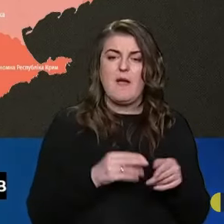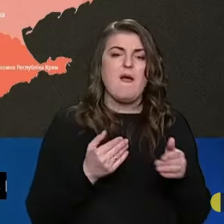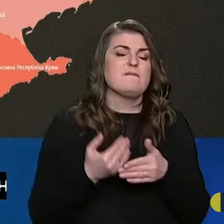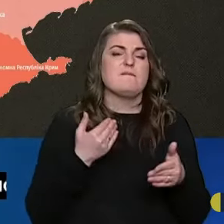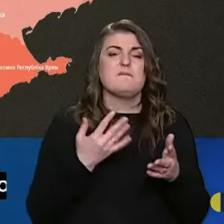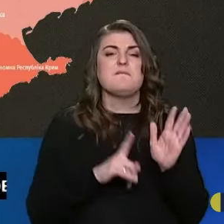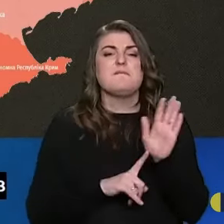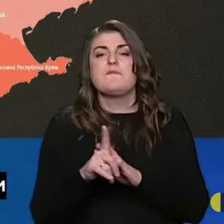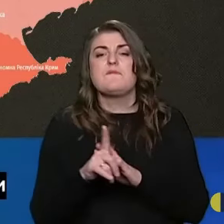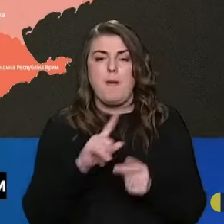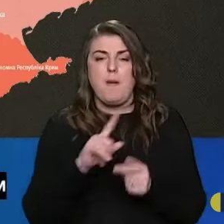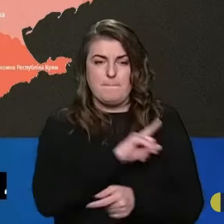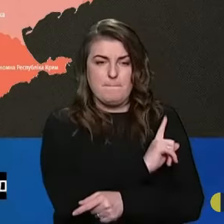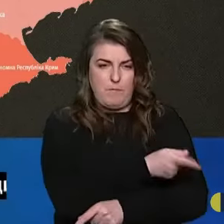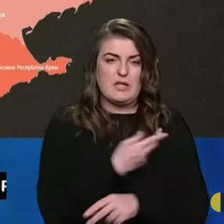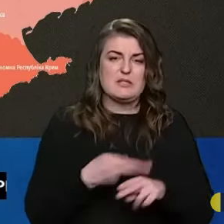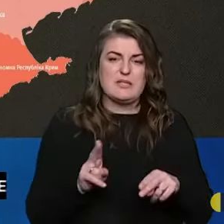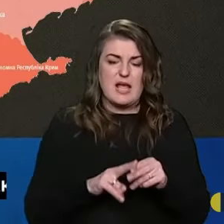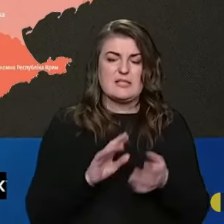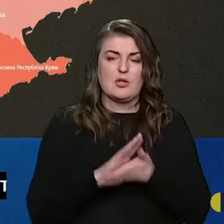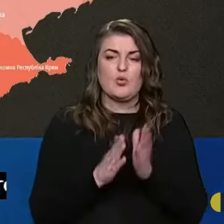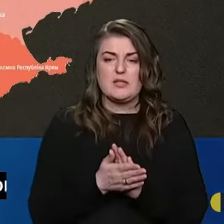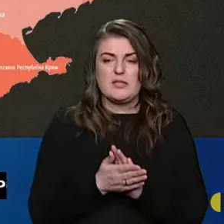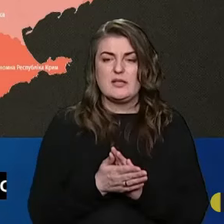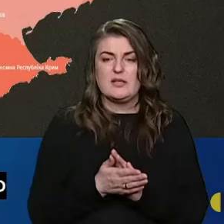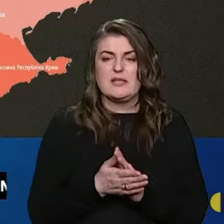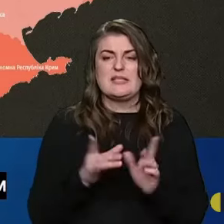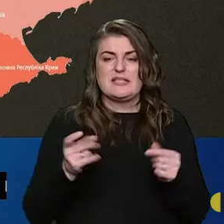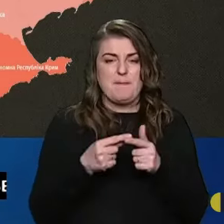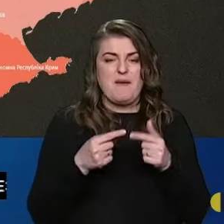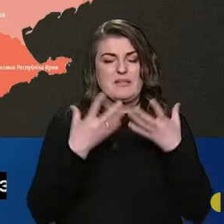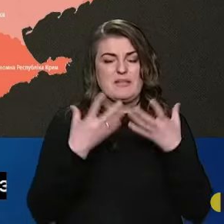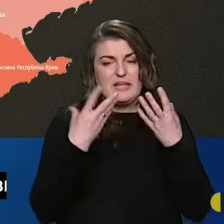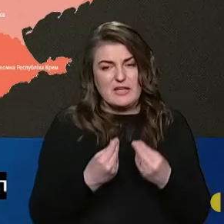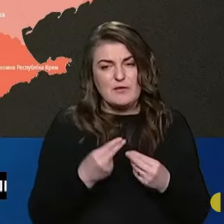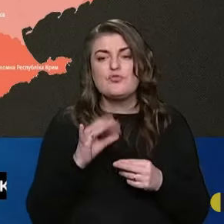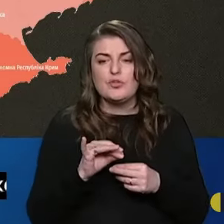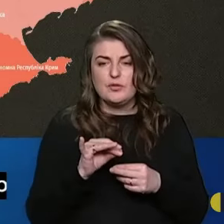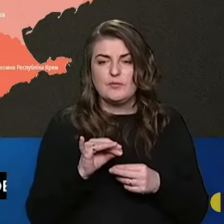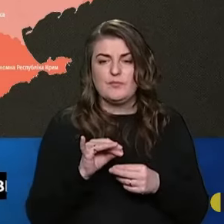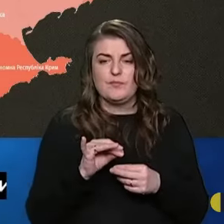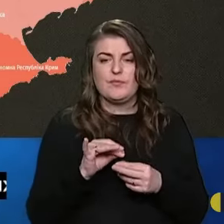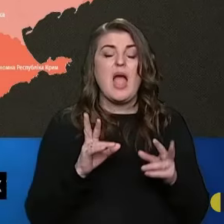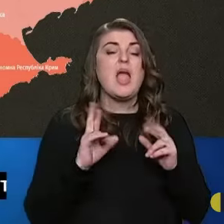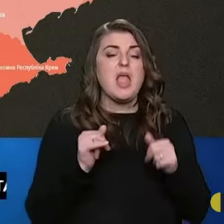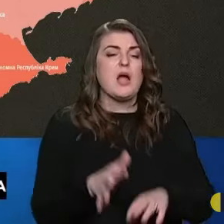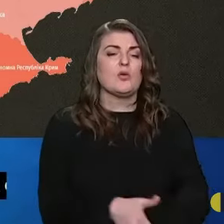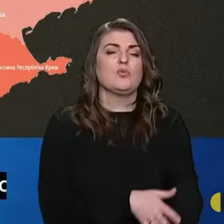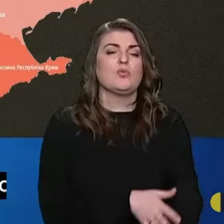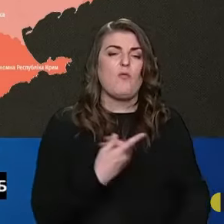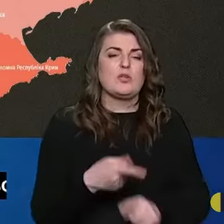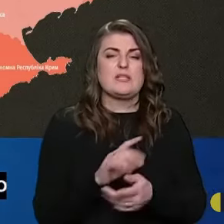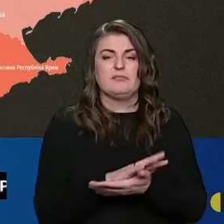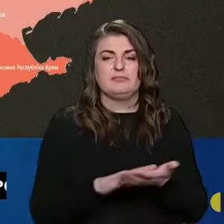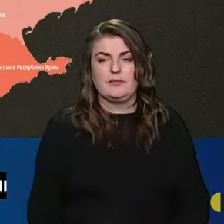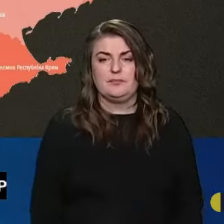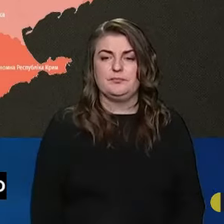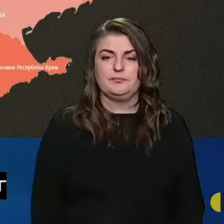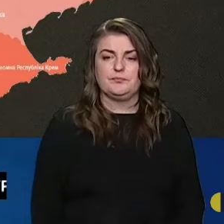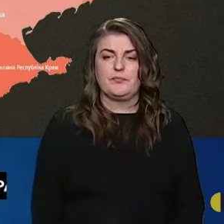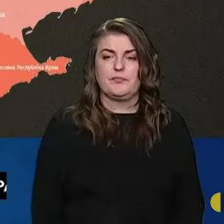відколи? Посилилася ця ситуація з певних днів? Чи от, як довго вона є такою